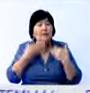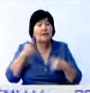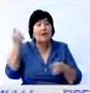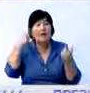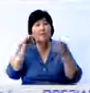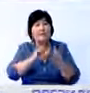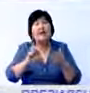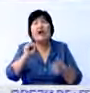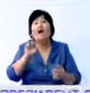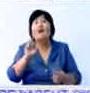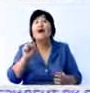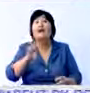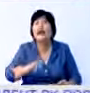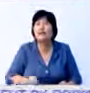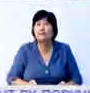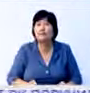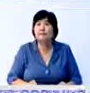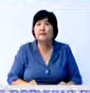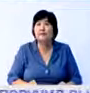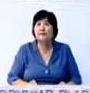произведения Абая.